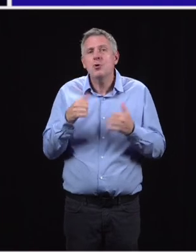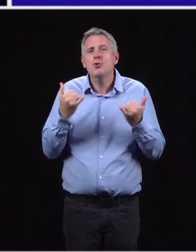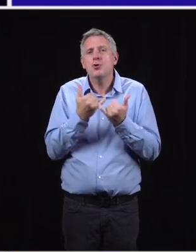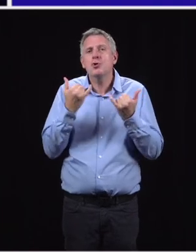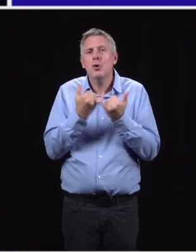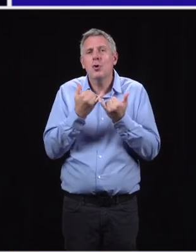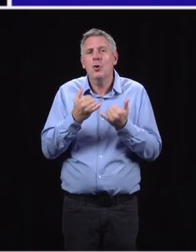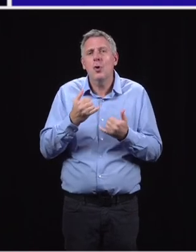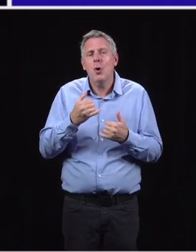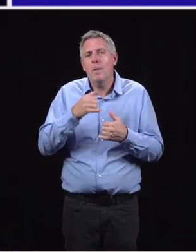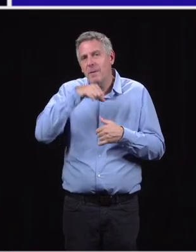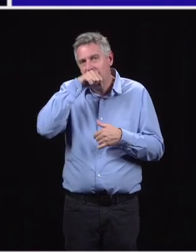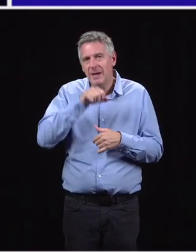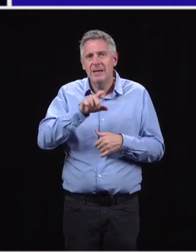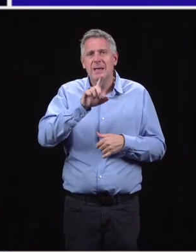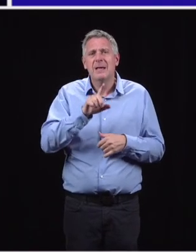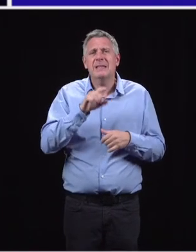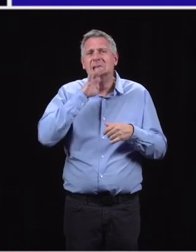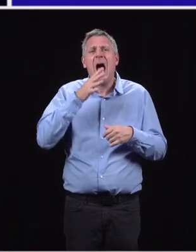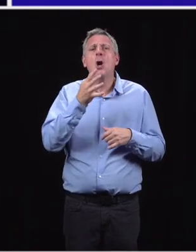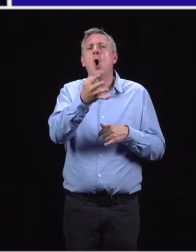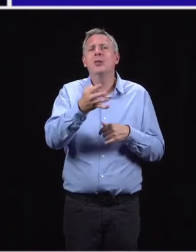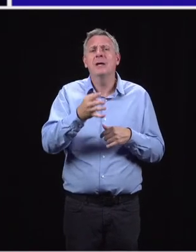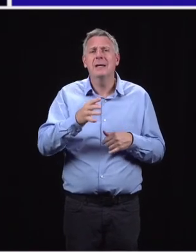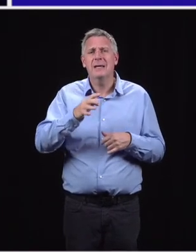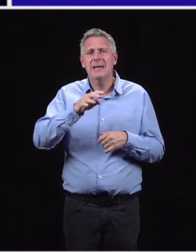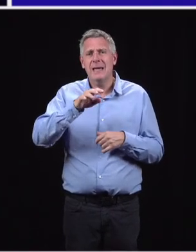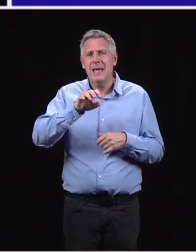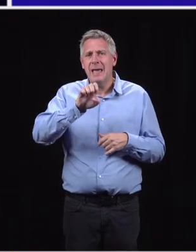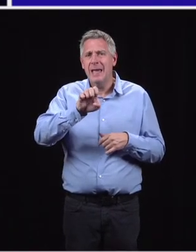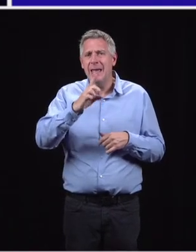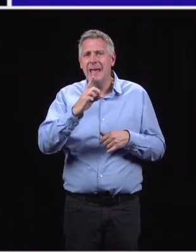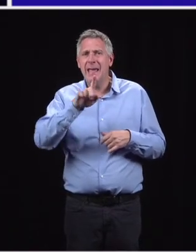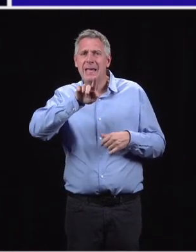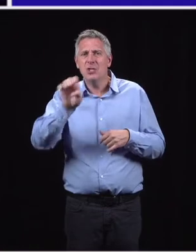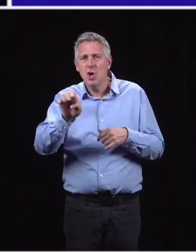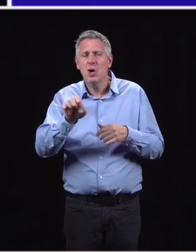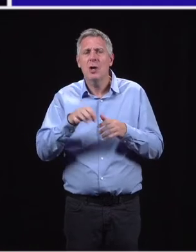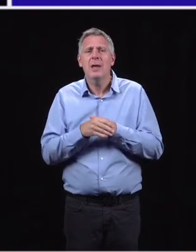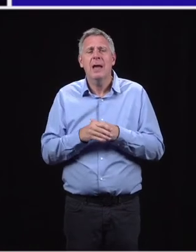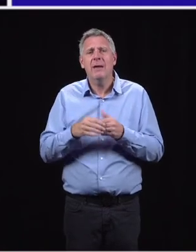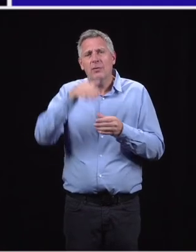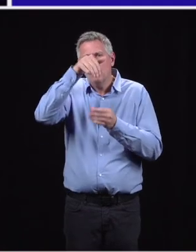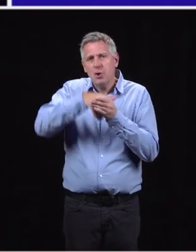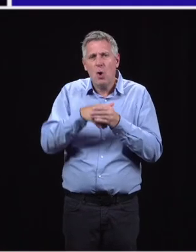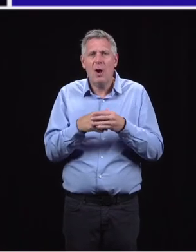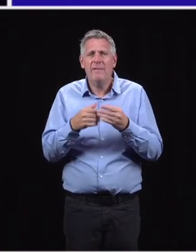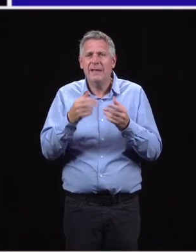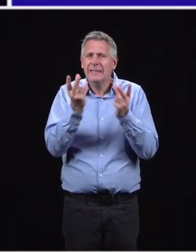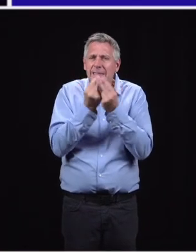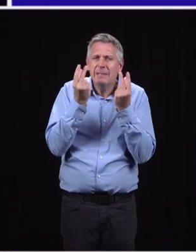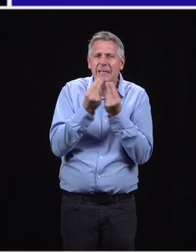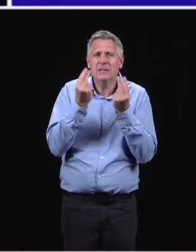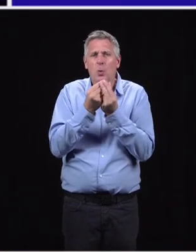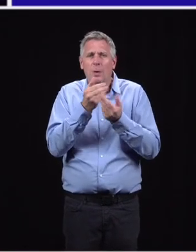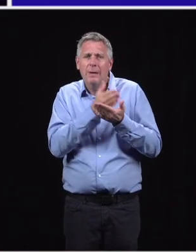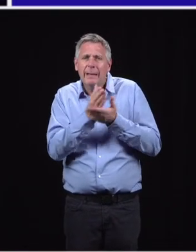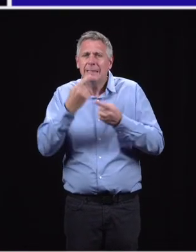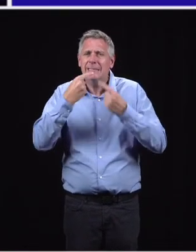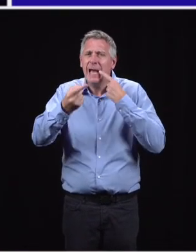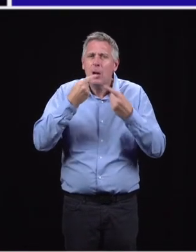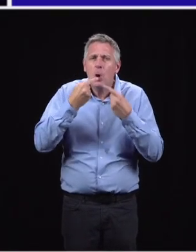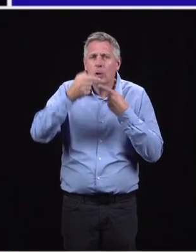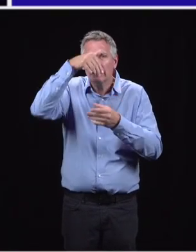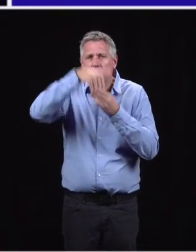Dragon Age pour ceux qui connaissent c'est un jeu narratif avec des choix on a des dialogues et en réalité c'est un des